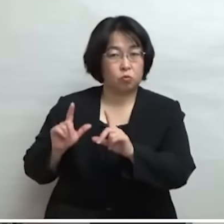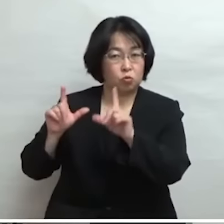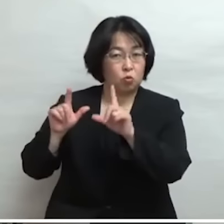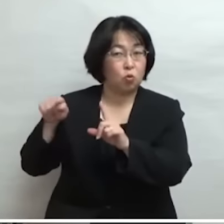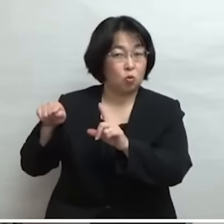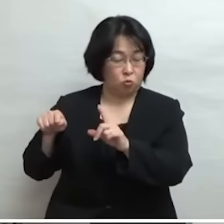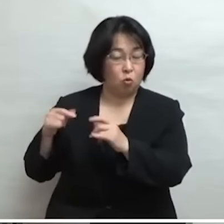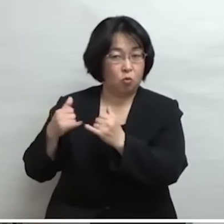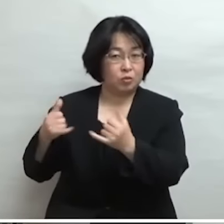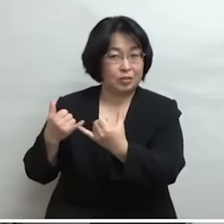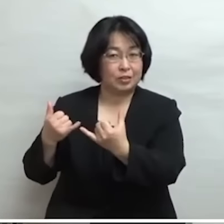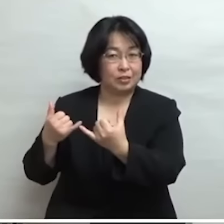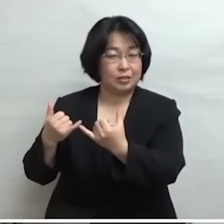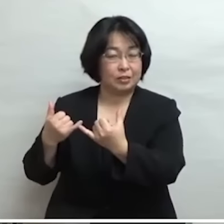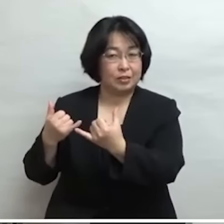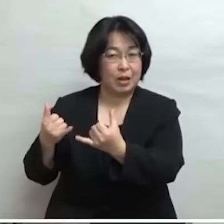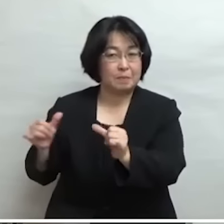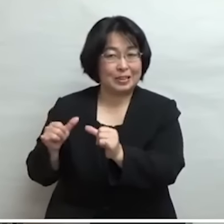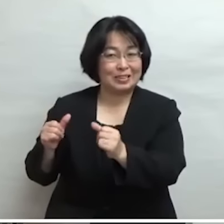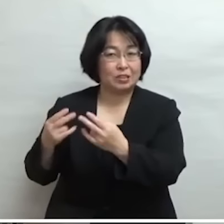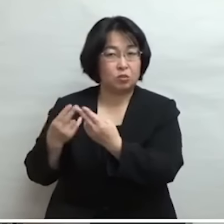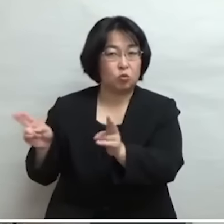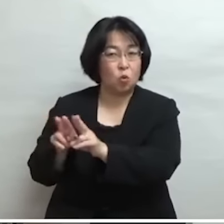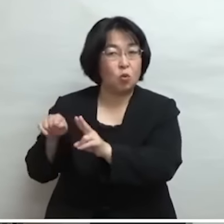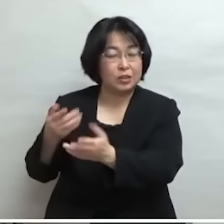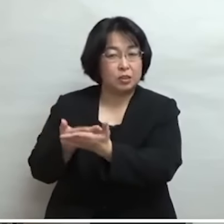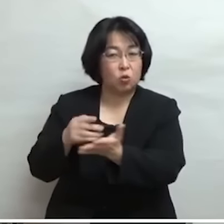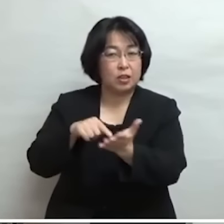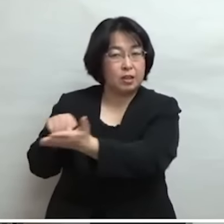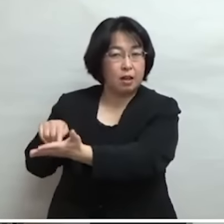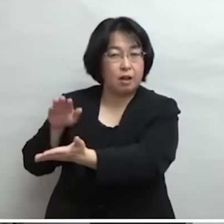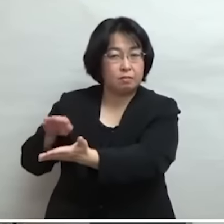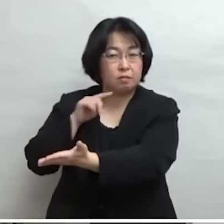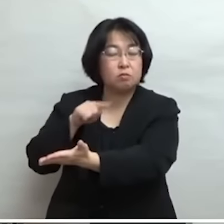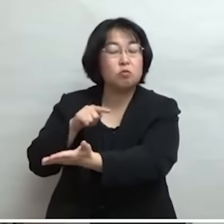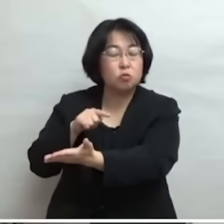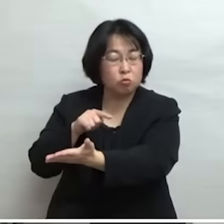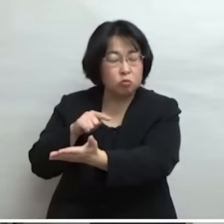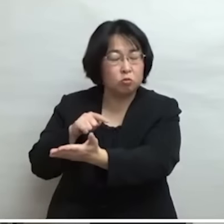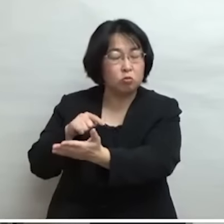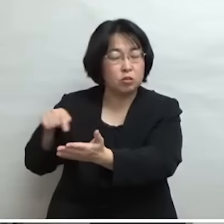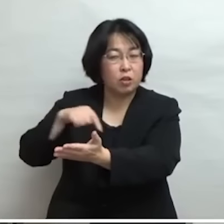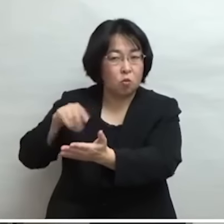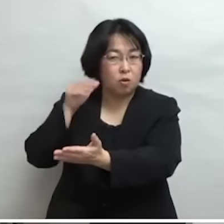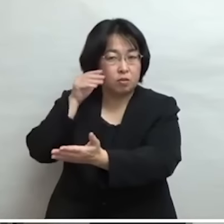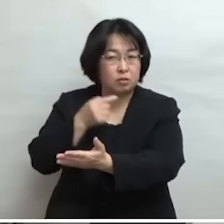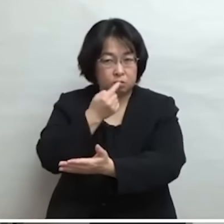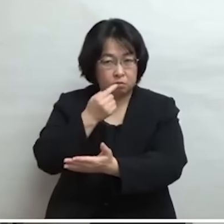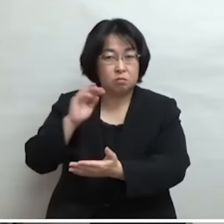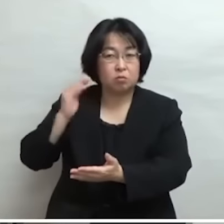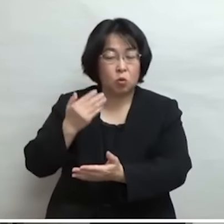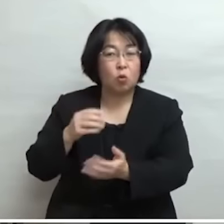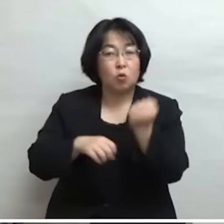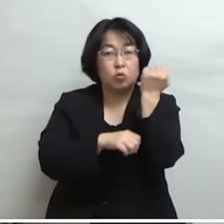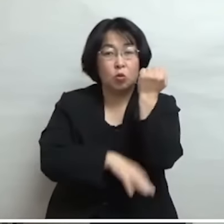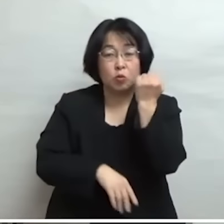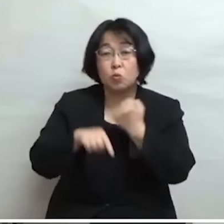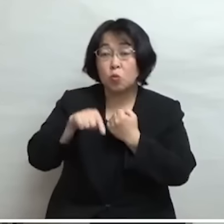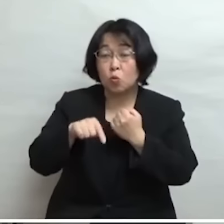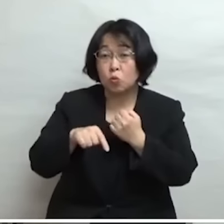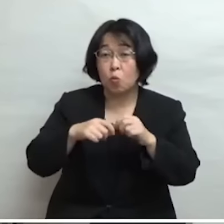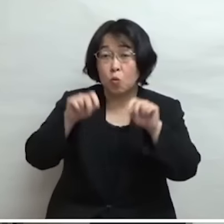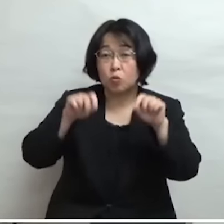方でしたっけ、 はい、 要請が来たっていうことはちょっと伺いましたけども、そもそもこの問題は、東京の社